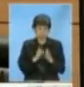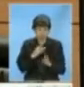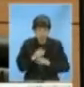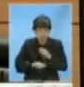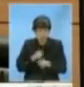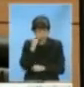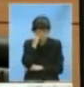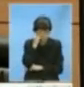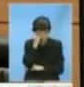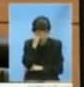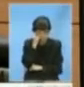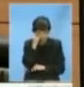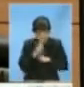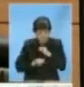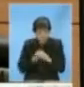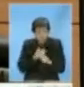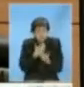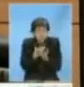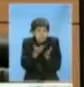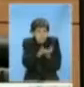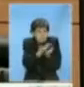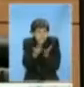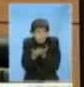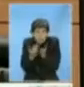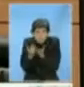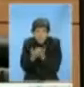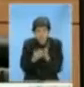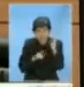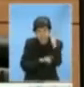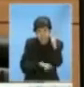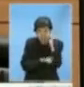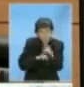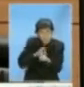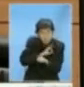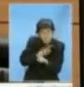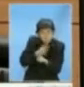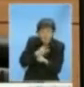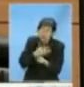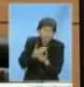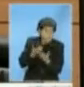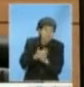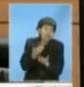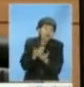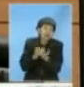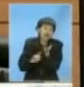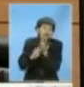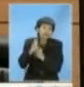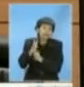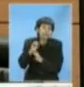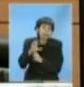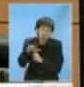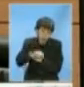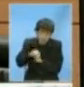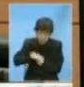ค้าหัวใสไปกว้านซื้ออย่างจากคนที่ไม่ใช่สมาชิกในราคา 75บาทในพื้นที่